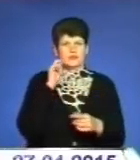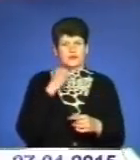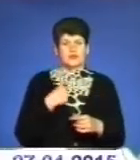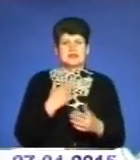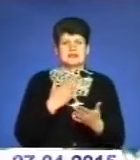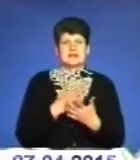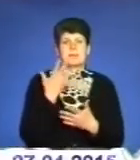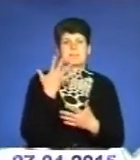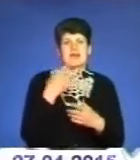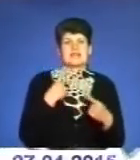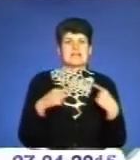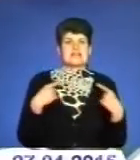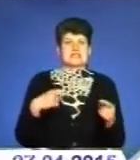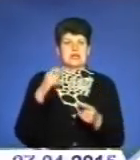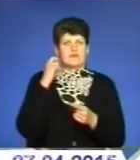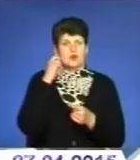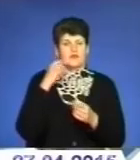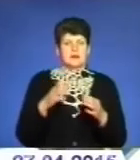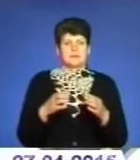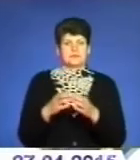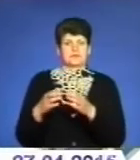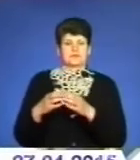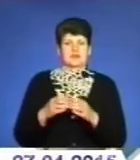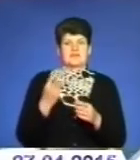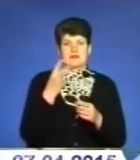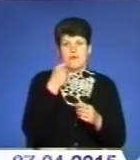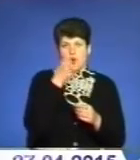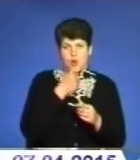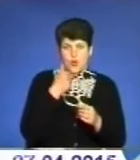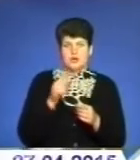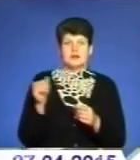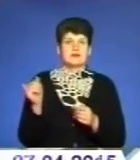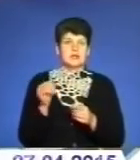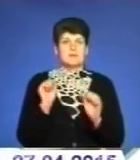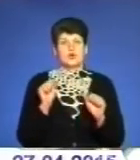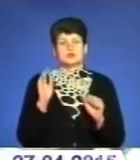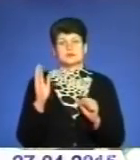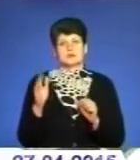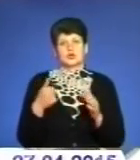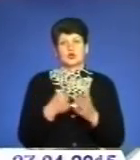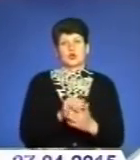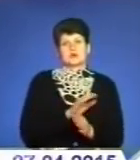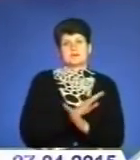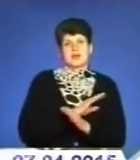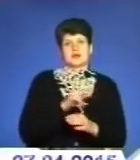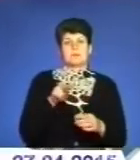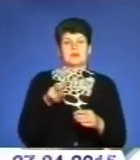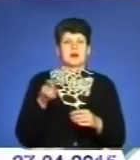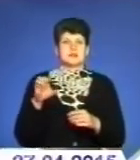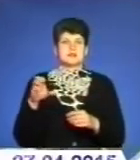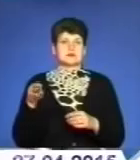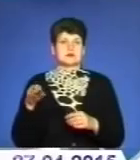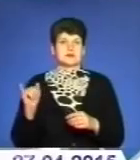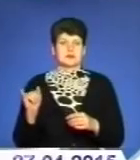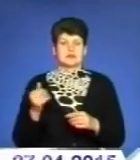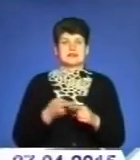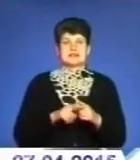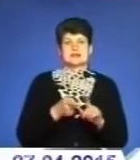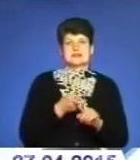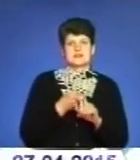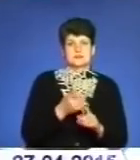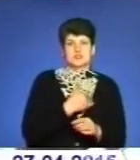головне завдання скаутської організації – виховати національно свідому молодь і всяко сприяти її розвитку. Пластунами можна стати